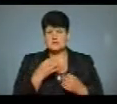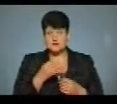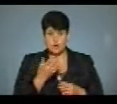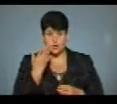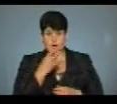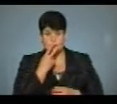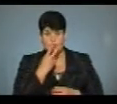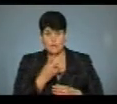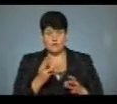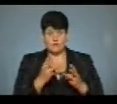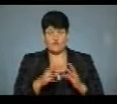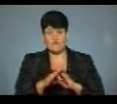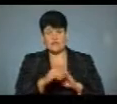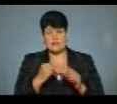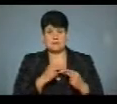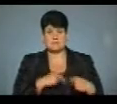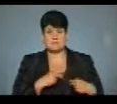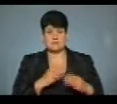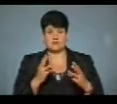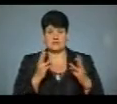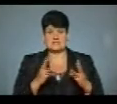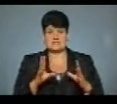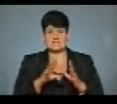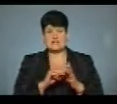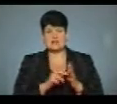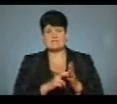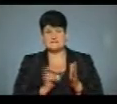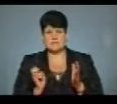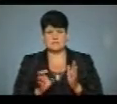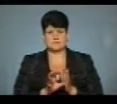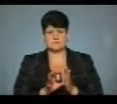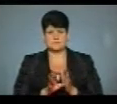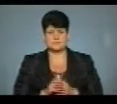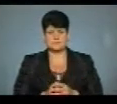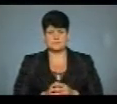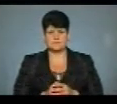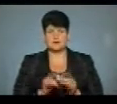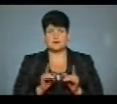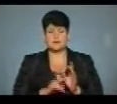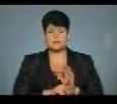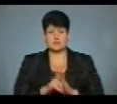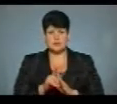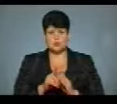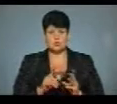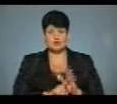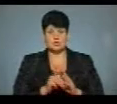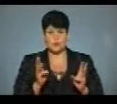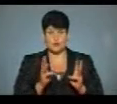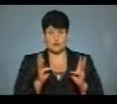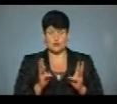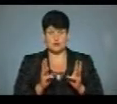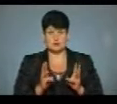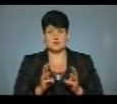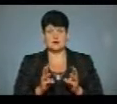побачив вогонь, працівники викликали пожежників та вимкнули електропостачання. Тільки побачили, що почало горіти, обесточили